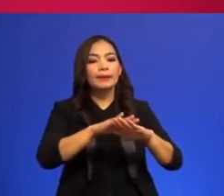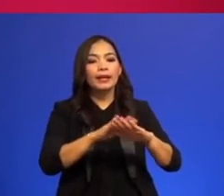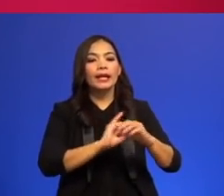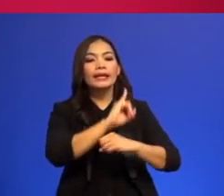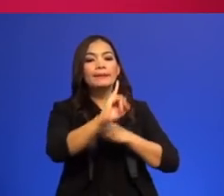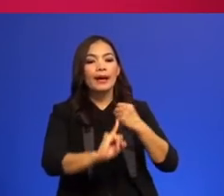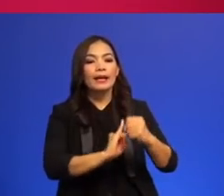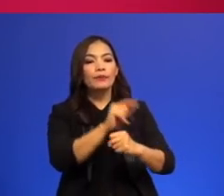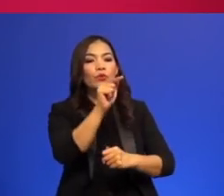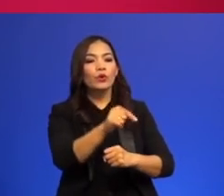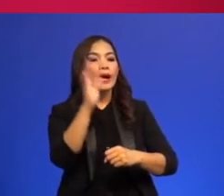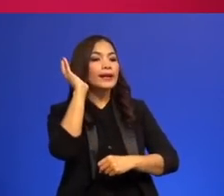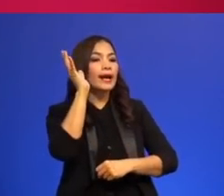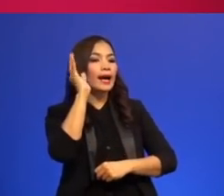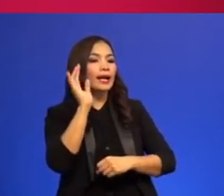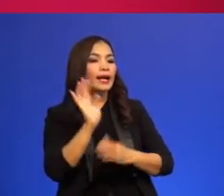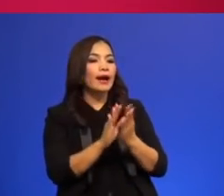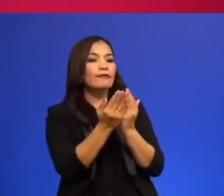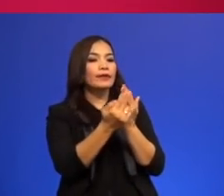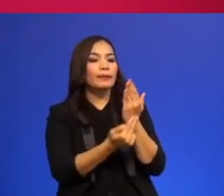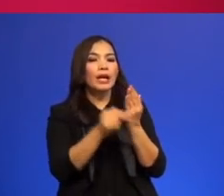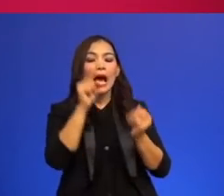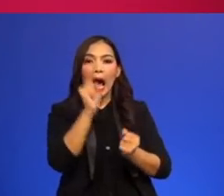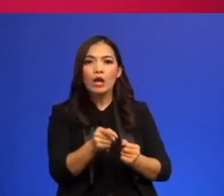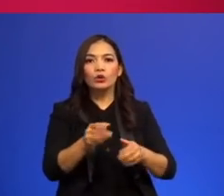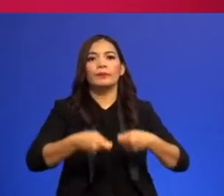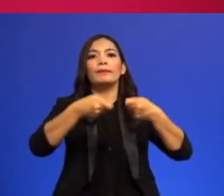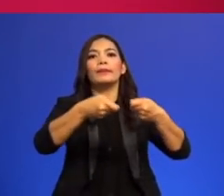imanmu, kau dengar firman, harus memberi.